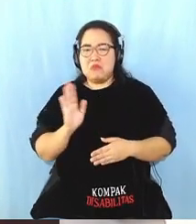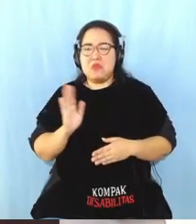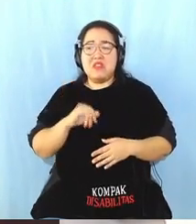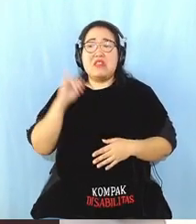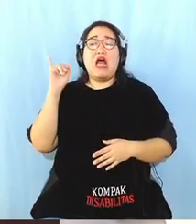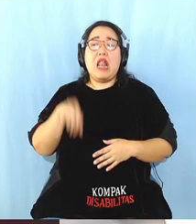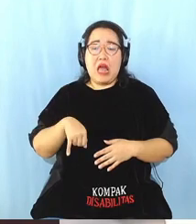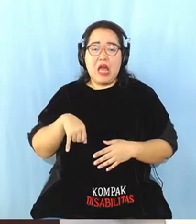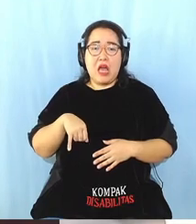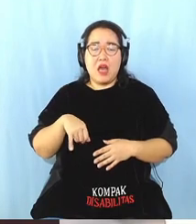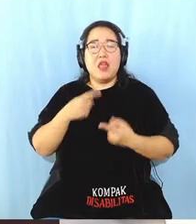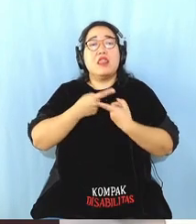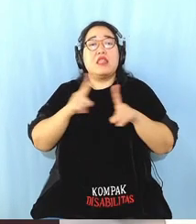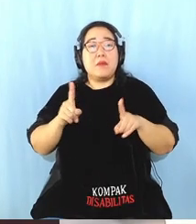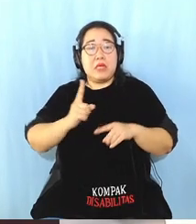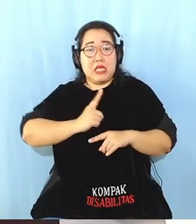menderita.